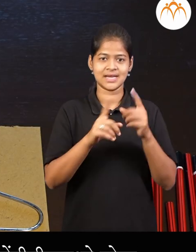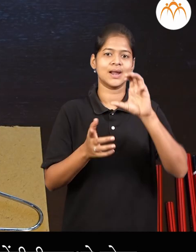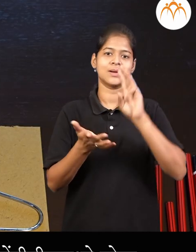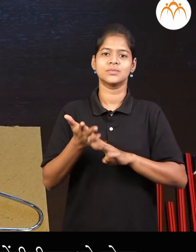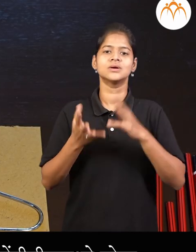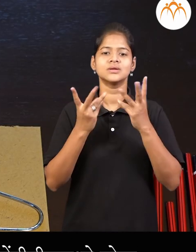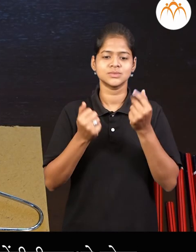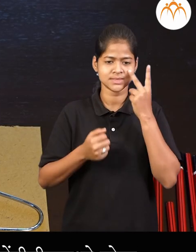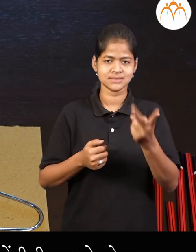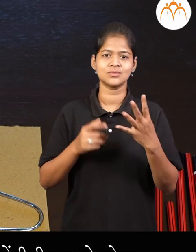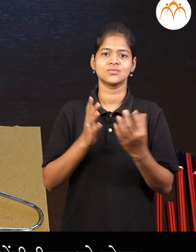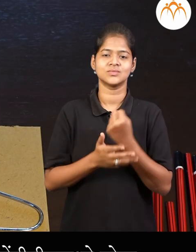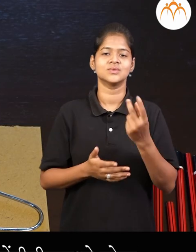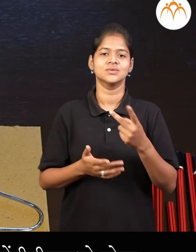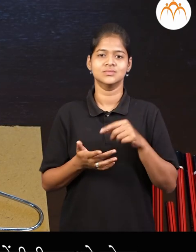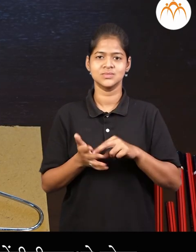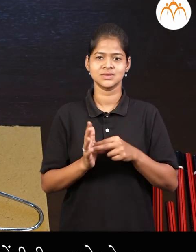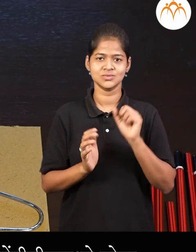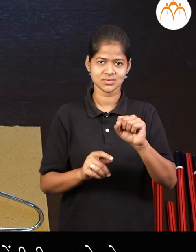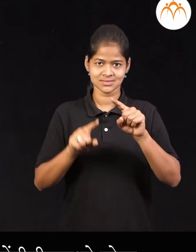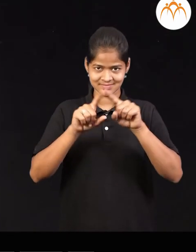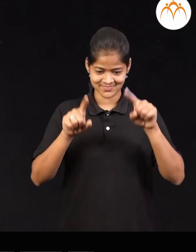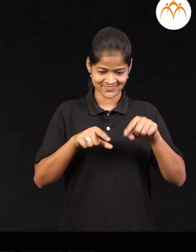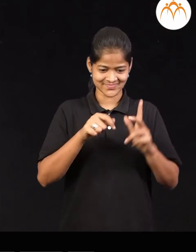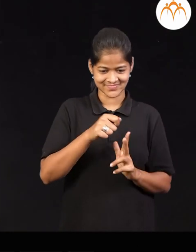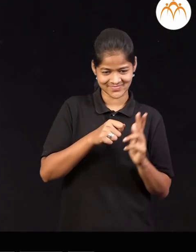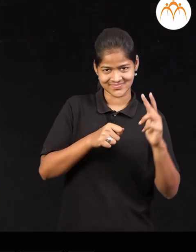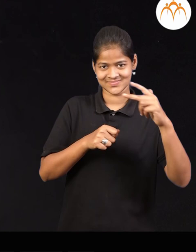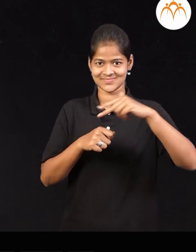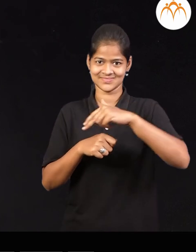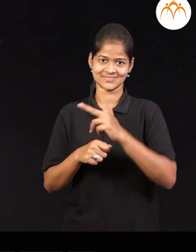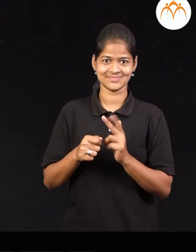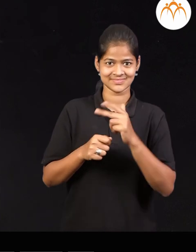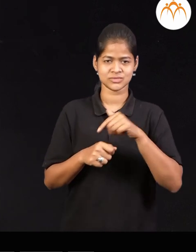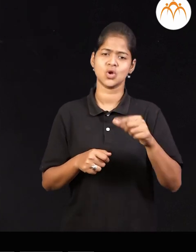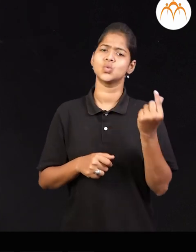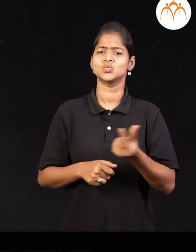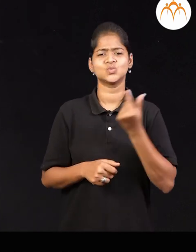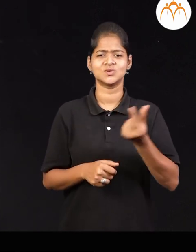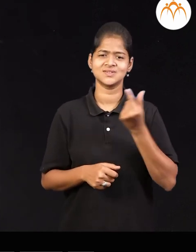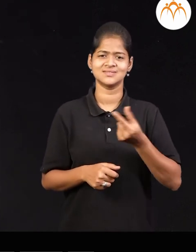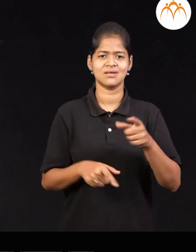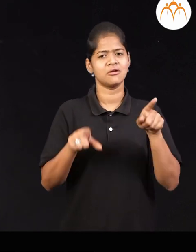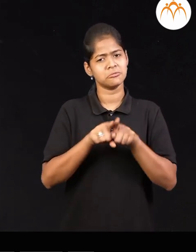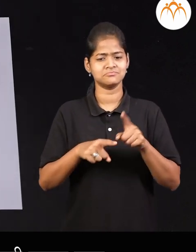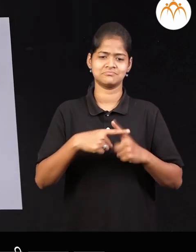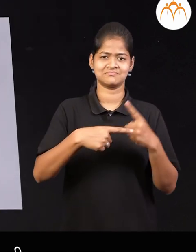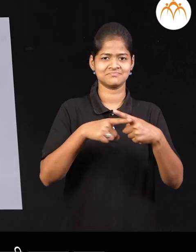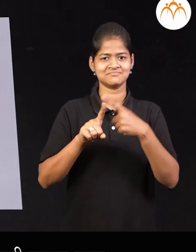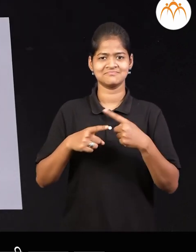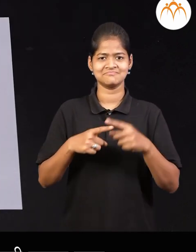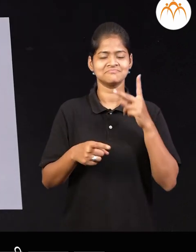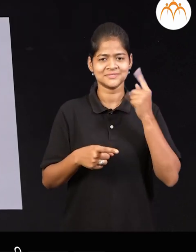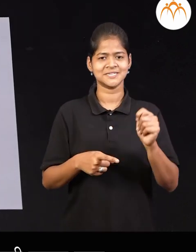प्रत्येकाची परिमिती पट्टीच्या सहाय्याने सेंटीमीटरमध्ये मोजा. 6, टॅनग्रामच्या आकृत्या पुठ्ठ्यावर कापून घ्या.